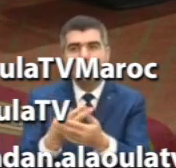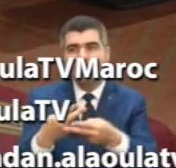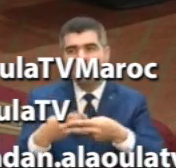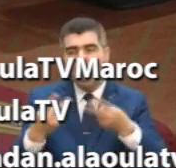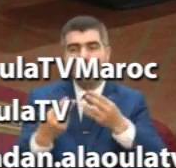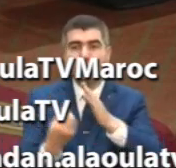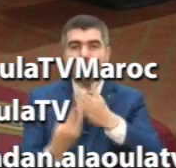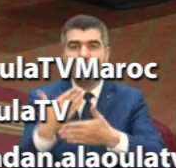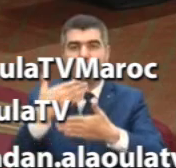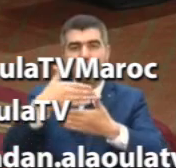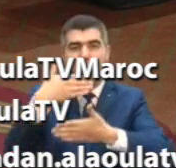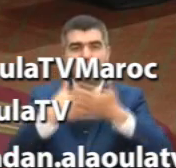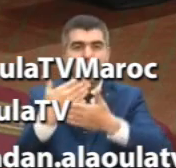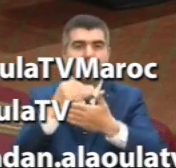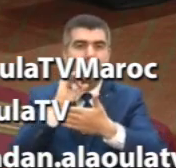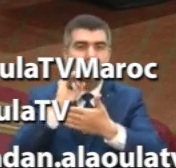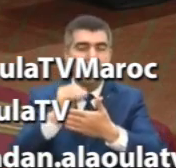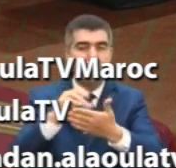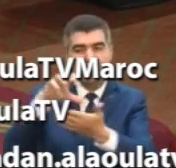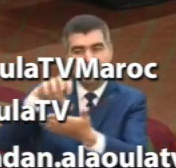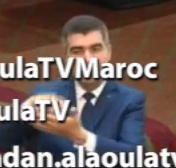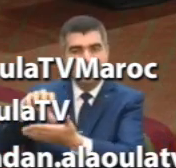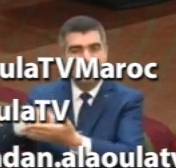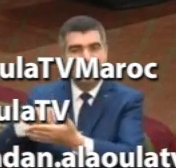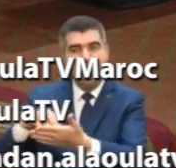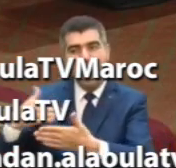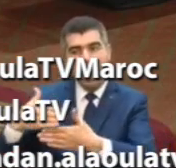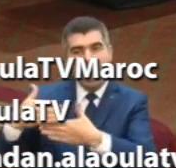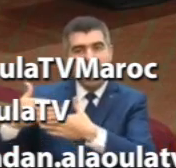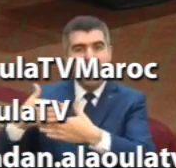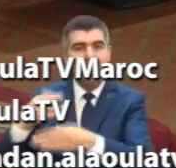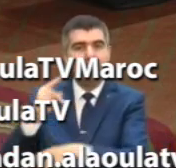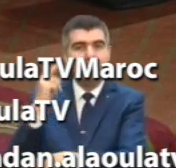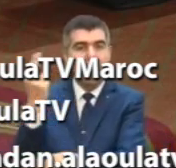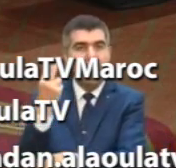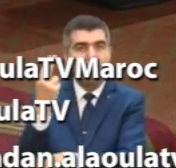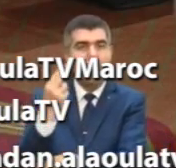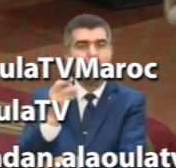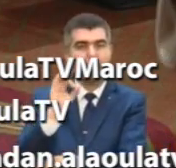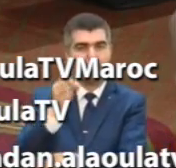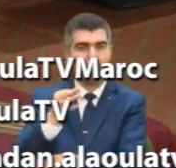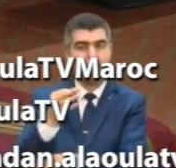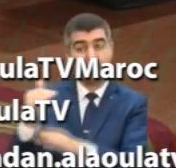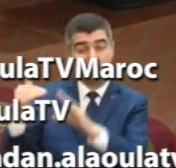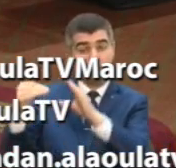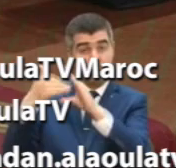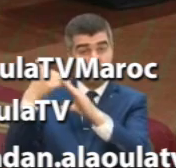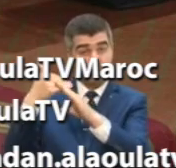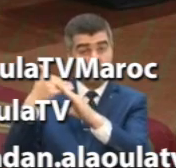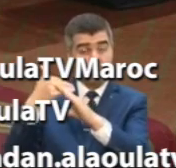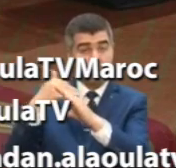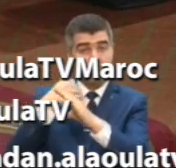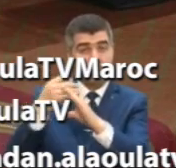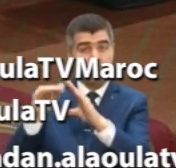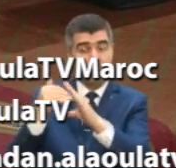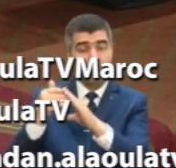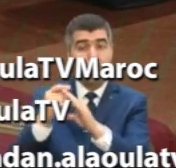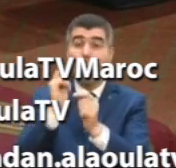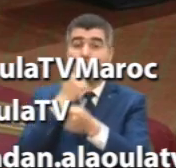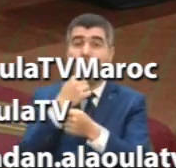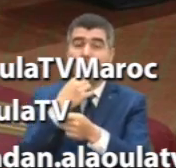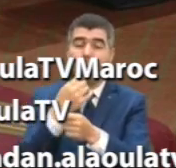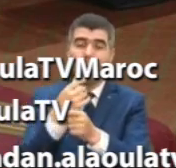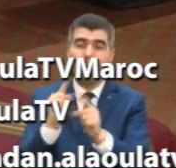على مختلف الحواضر والمؤسسات الجامعية الموجودة. ونحن لا يسعنا، وفي هذه الحالة كنتكلم على جامعة وجدة،